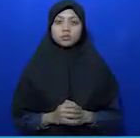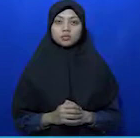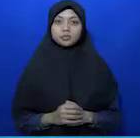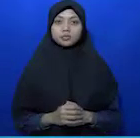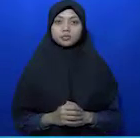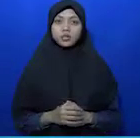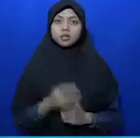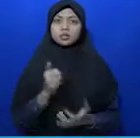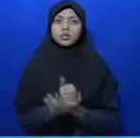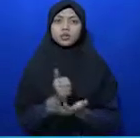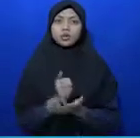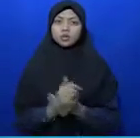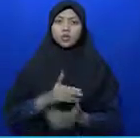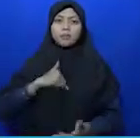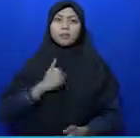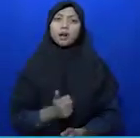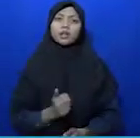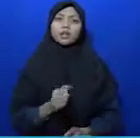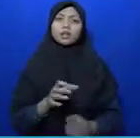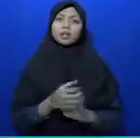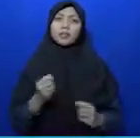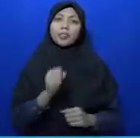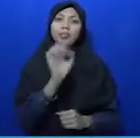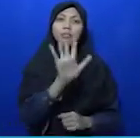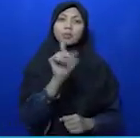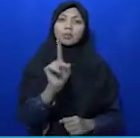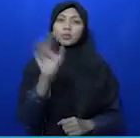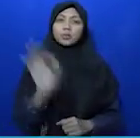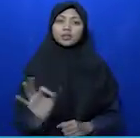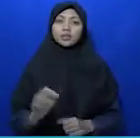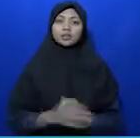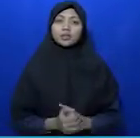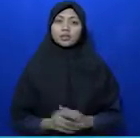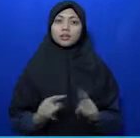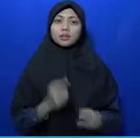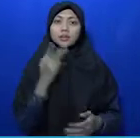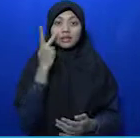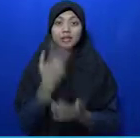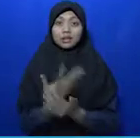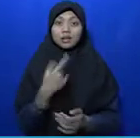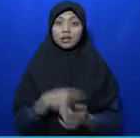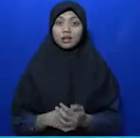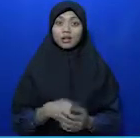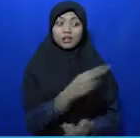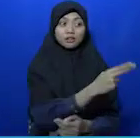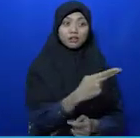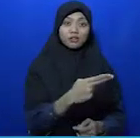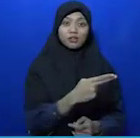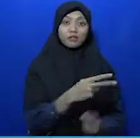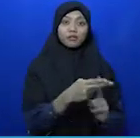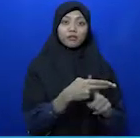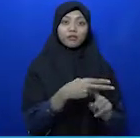Kita bangga dapat 51 ini, tapi ternyata di belakangnya Rio Tinto masih dapat 40 loh. Kita cuma dapat